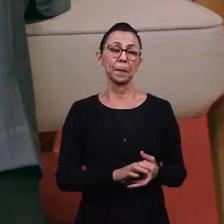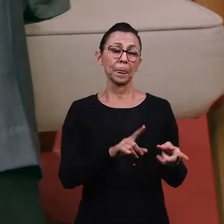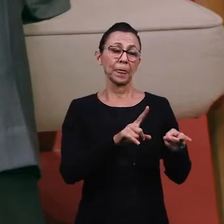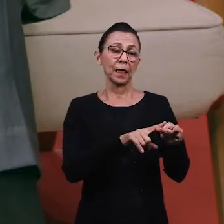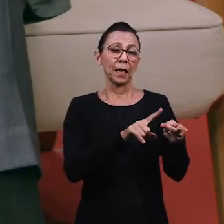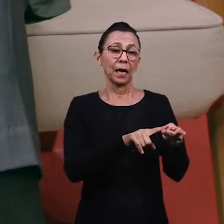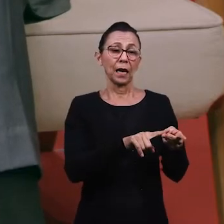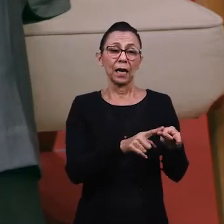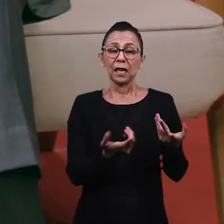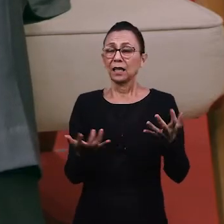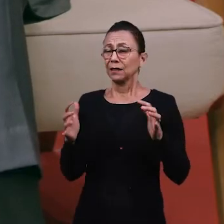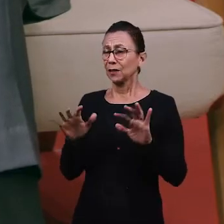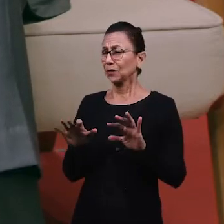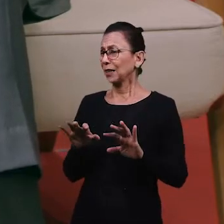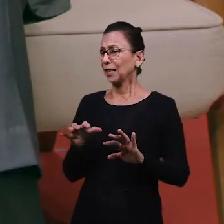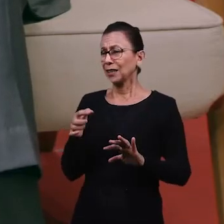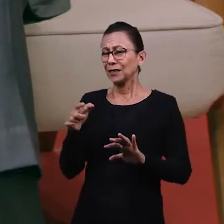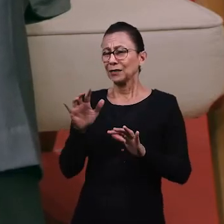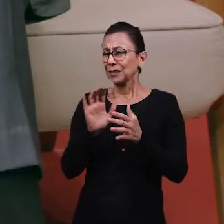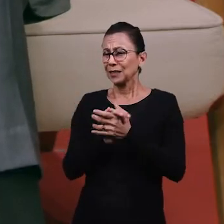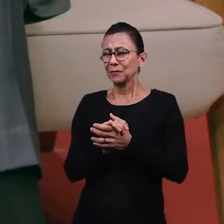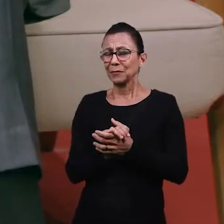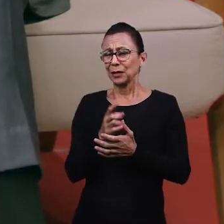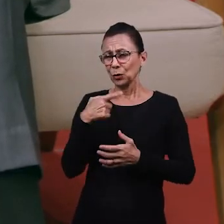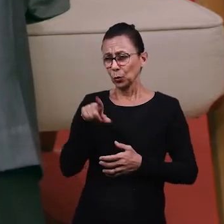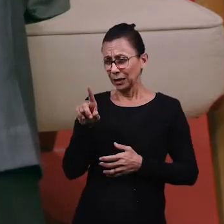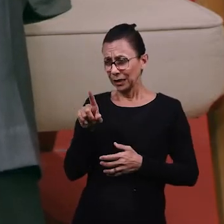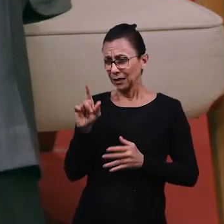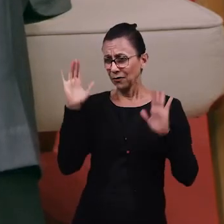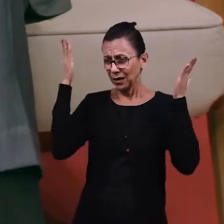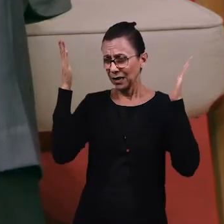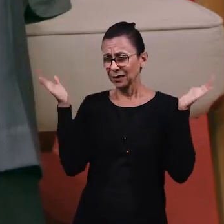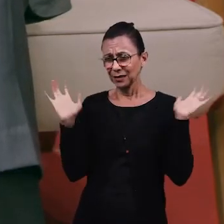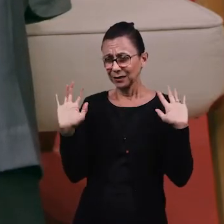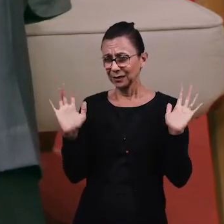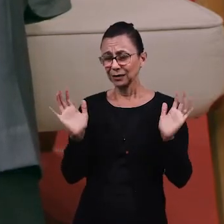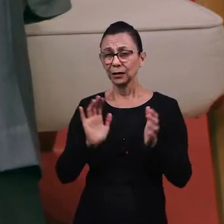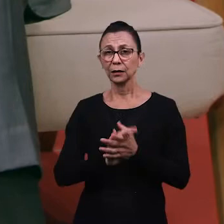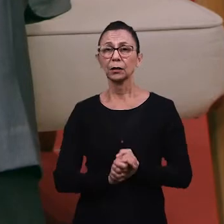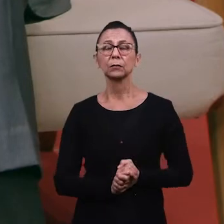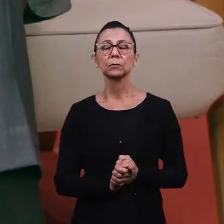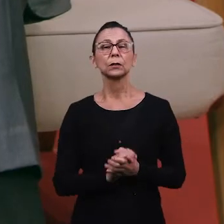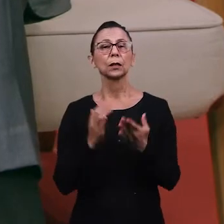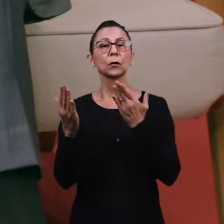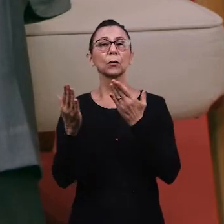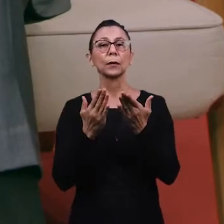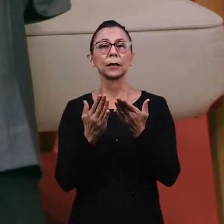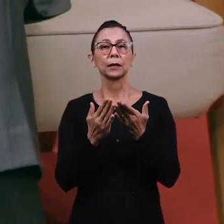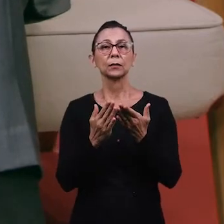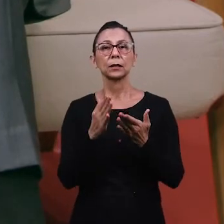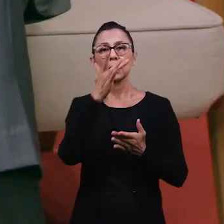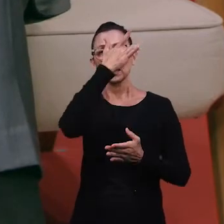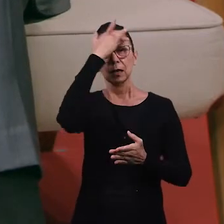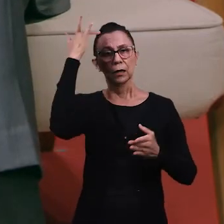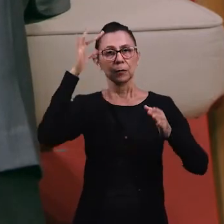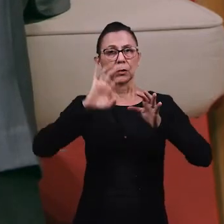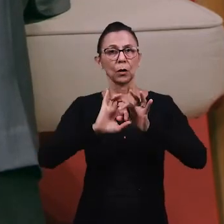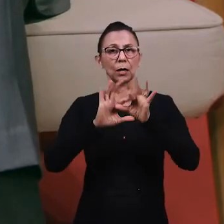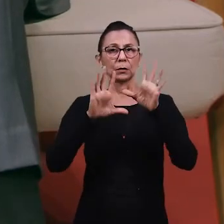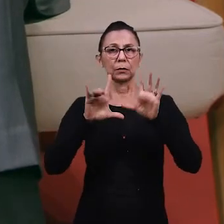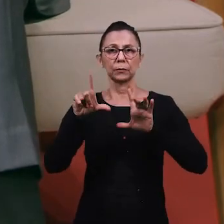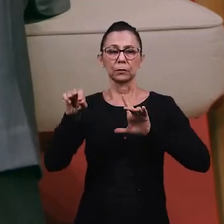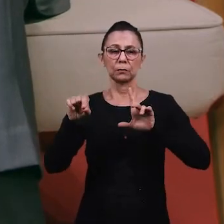l'invitation. Maintenant, ceux qui n'ont pas voulu venir, c'est le libre arbitre de l'homme. L'homme, il décide, il veut ou non la